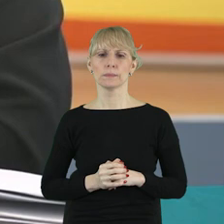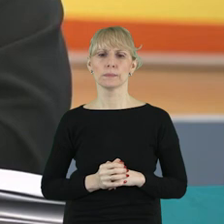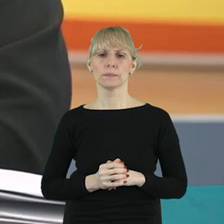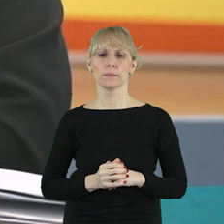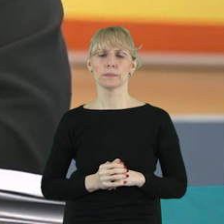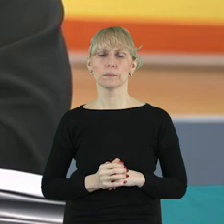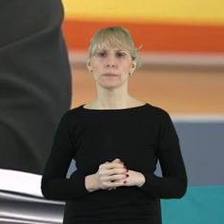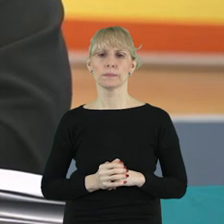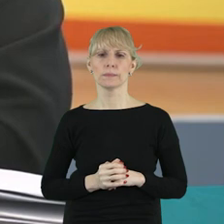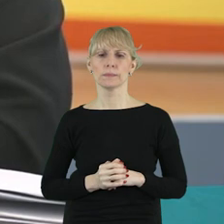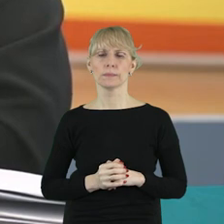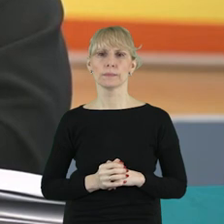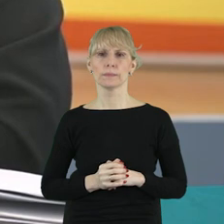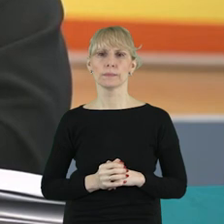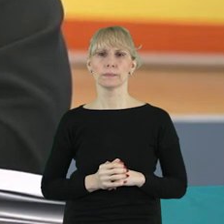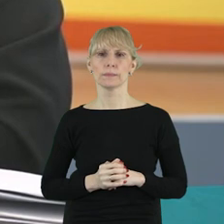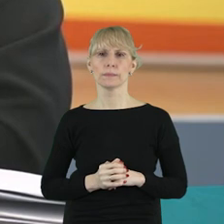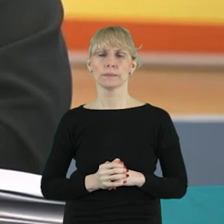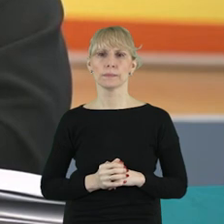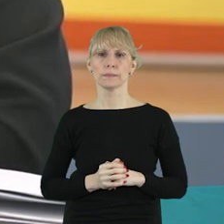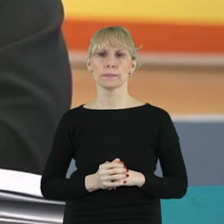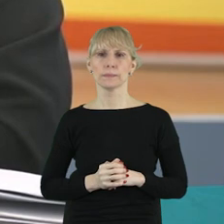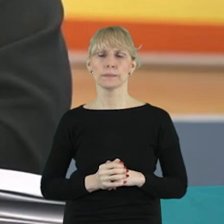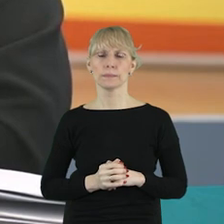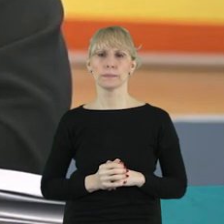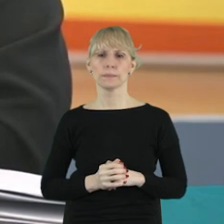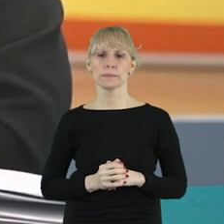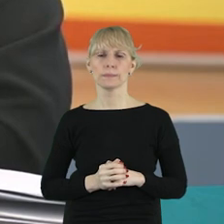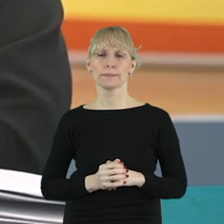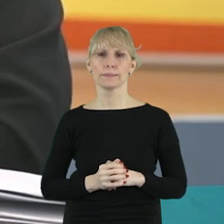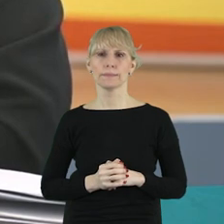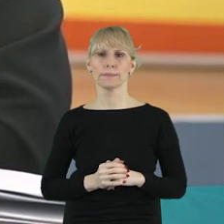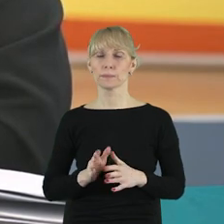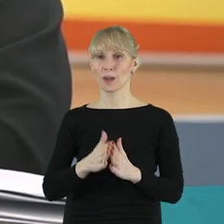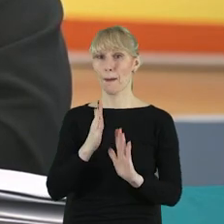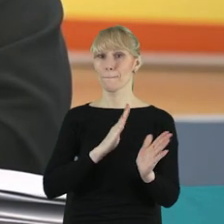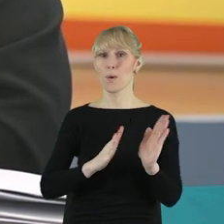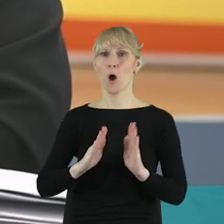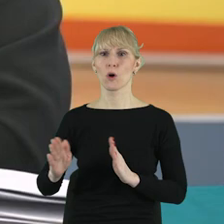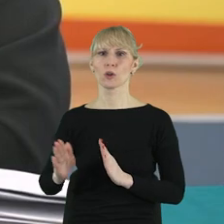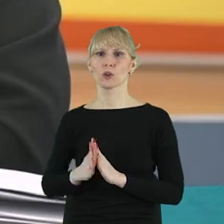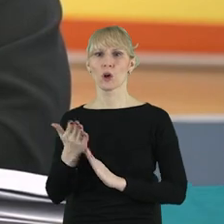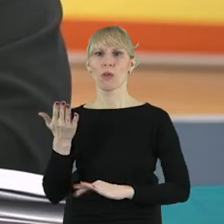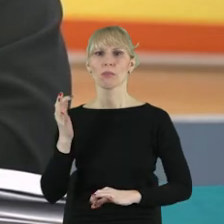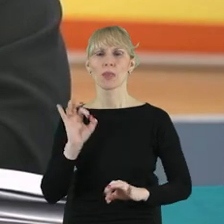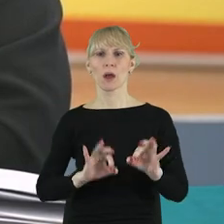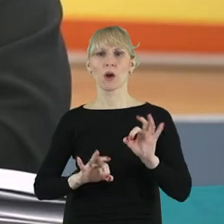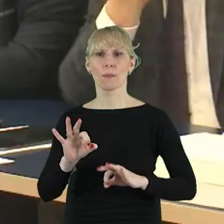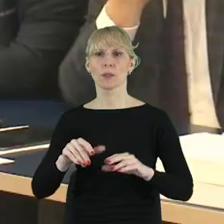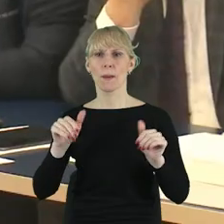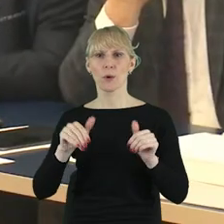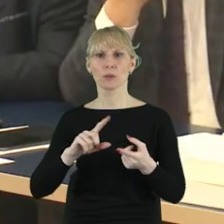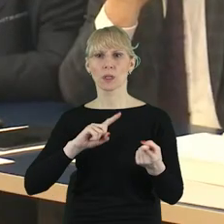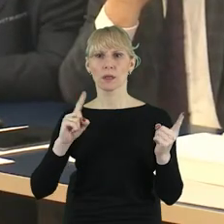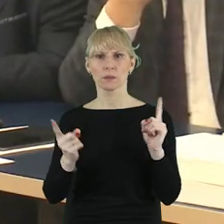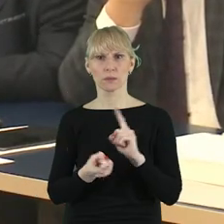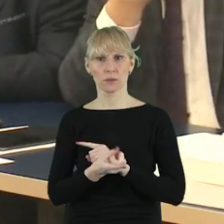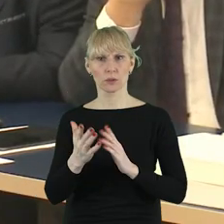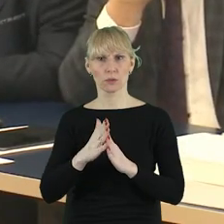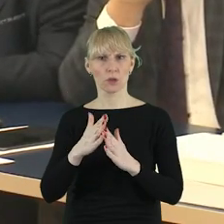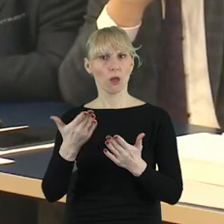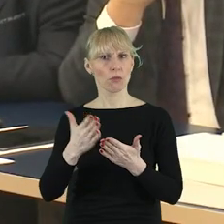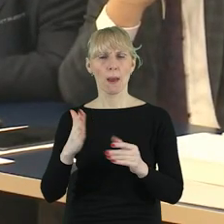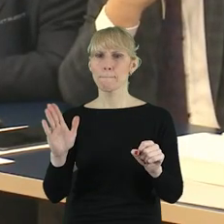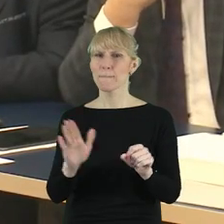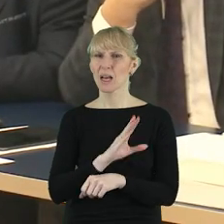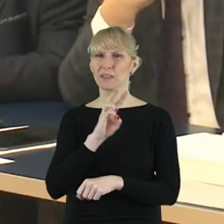No, porządek obrad można zmienić po pierwsze bezwzględną większością głosów, a po drugie przy zgodzie